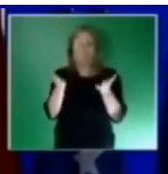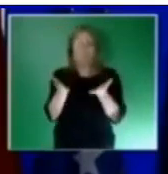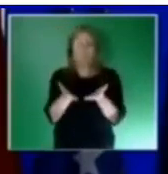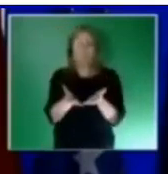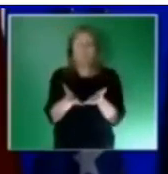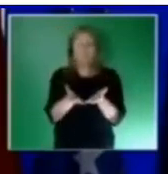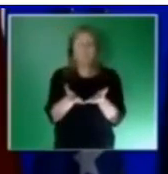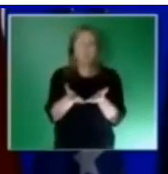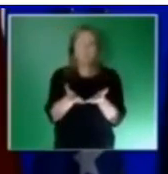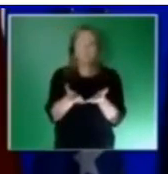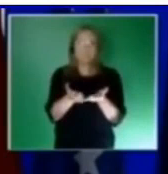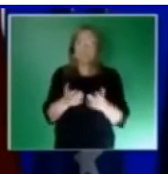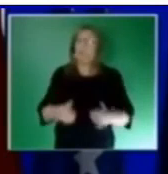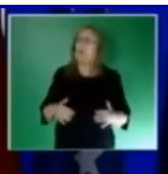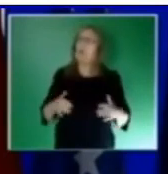web